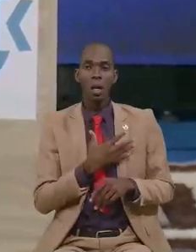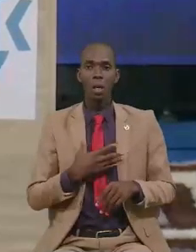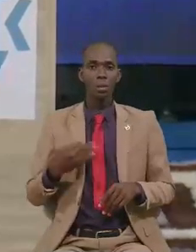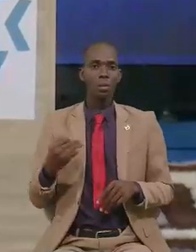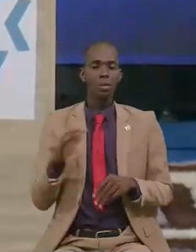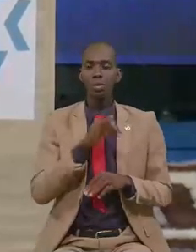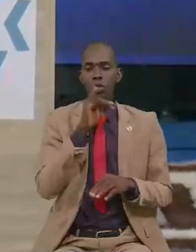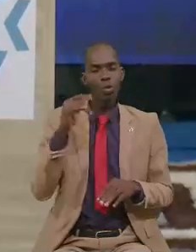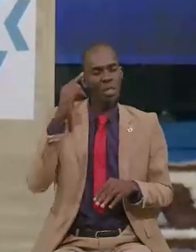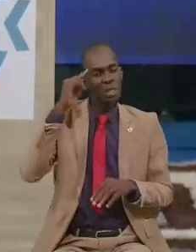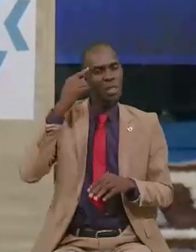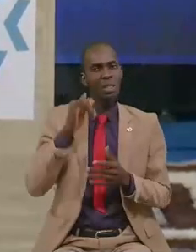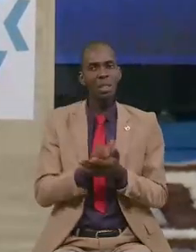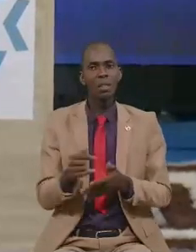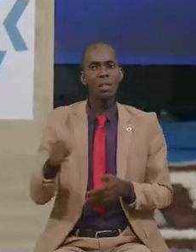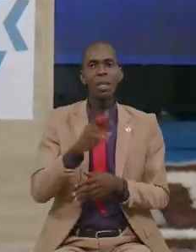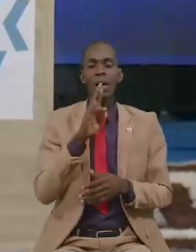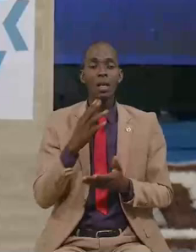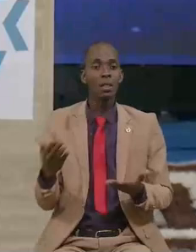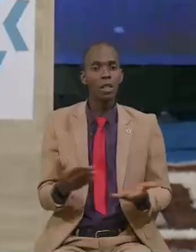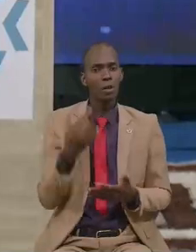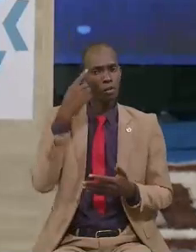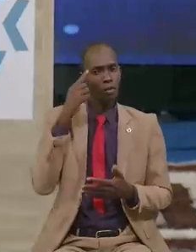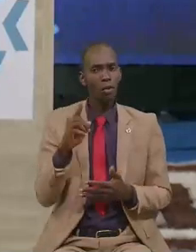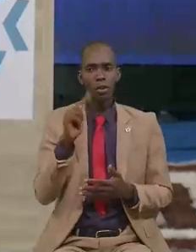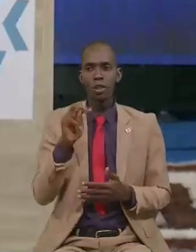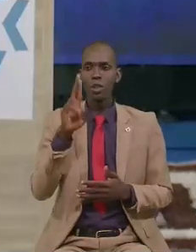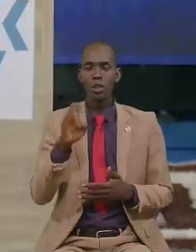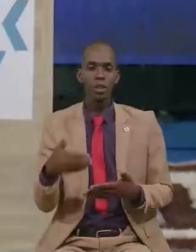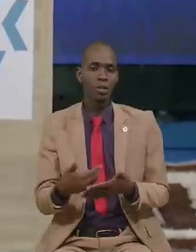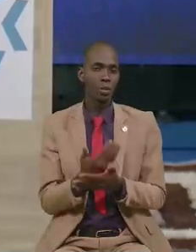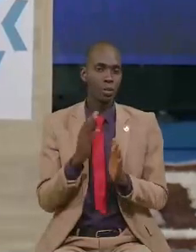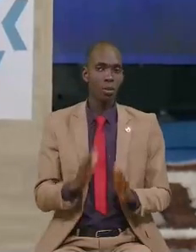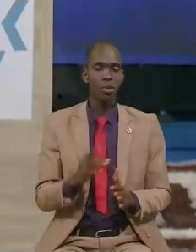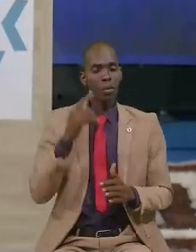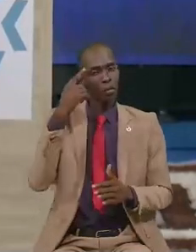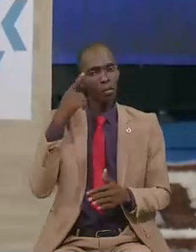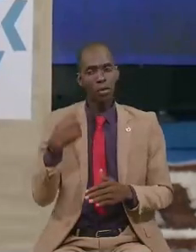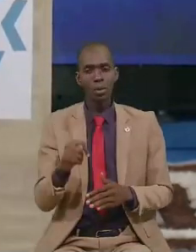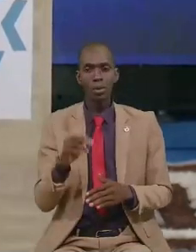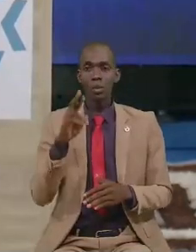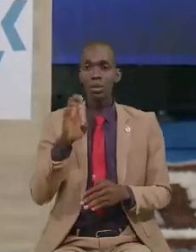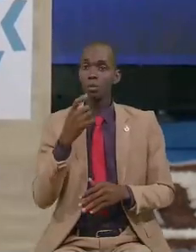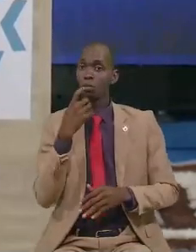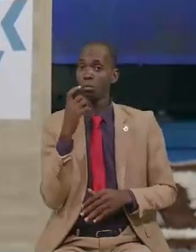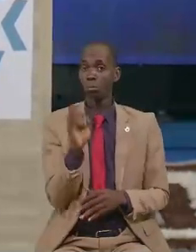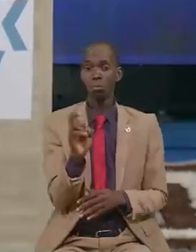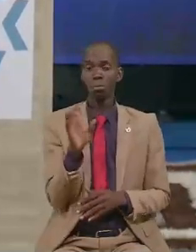sont là pour la recréation. Ils ne pensent pas qu'ils sont là pour la recommission. Ils pensent qu'ils sont